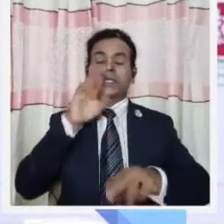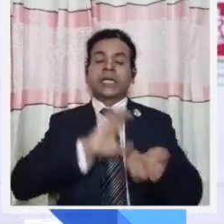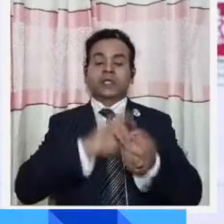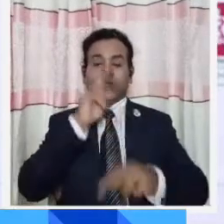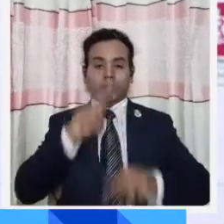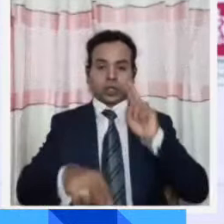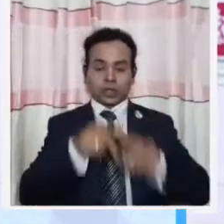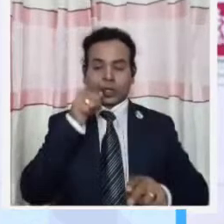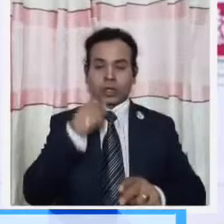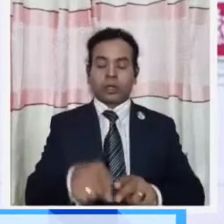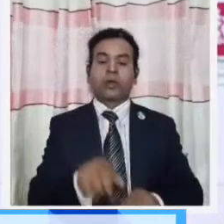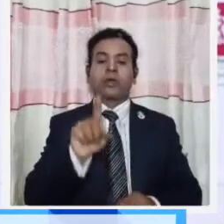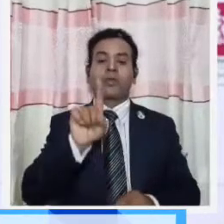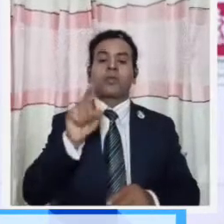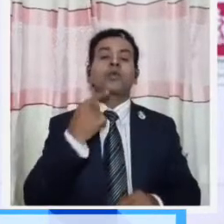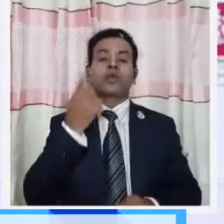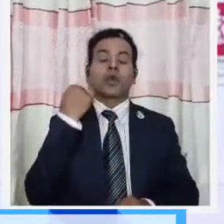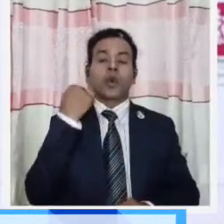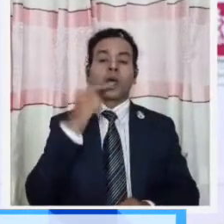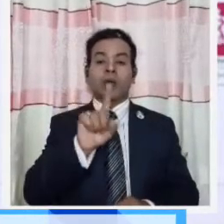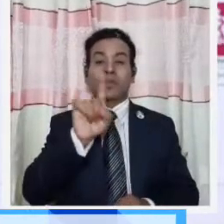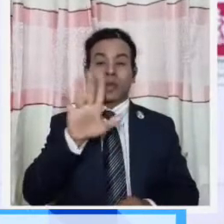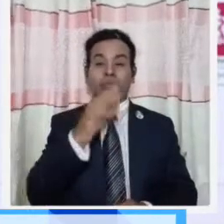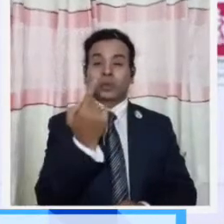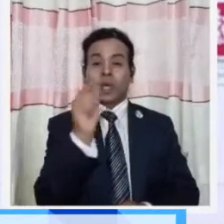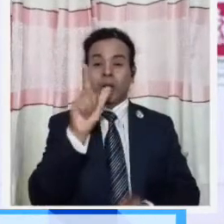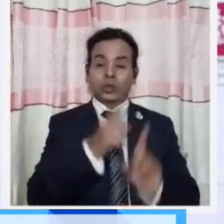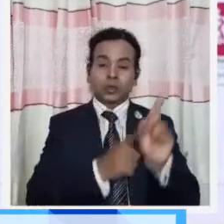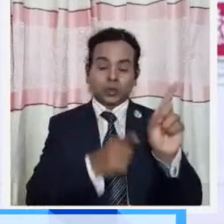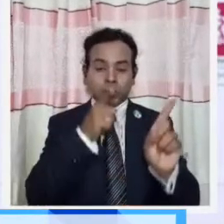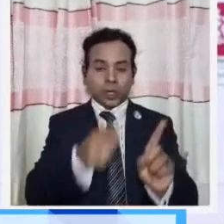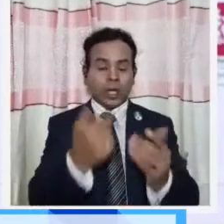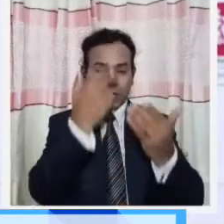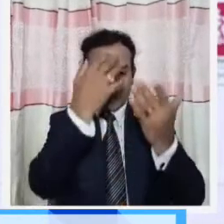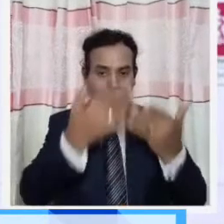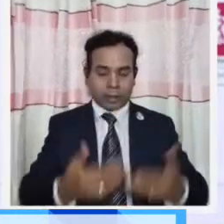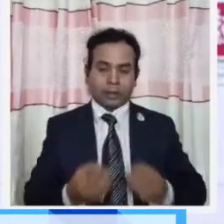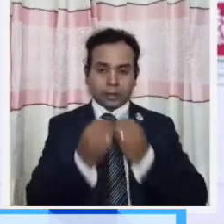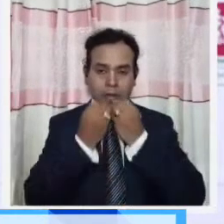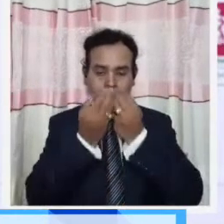দক্ষিণ পূর্ব এশিয়া এবং বিশ্ব পরিস্থিতি সূত্র বিশ্ব স্বাস্থ্য সংস্থা সিচুয়েশন রিপোর্ট